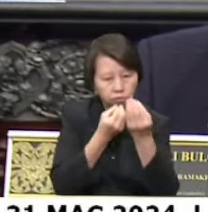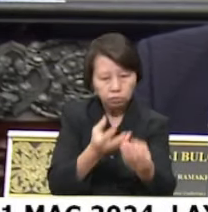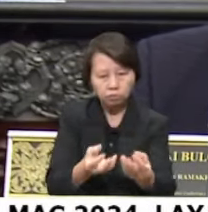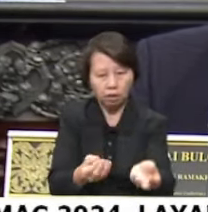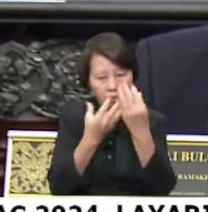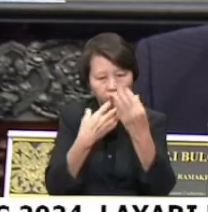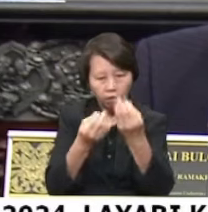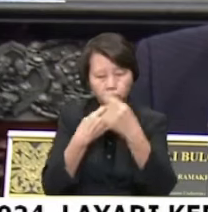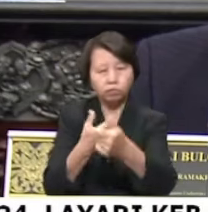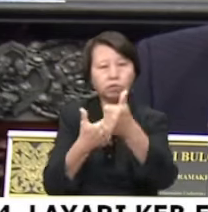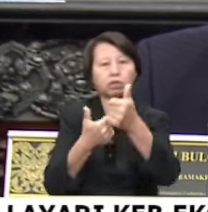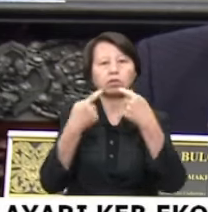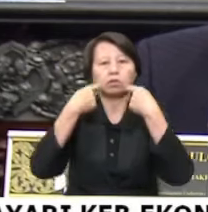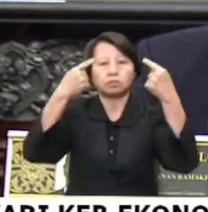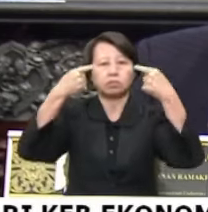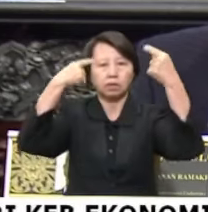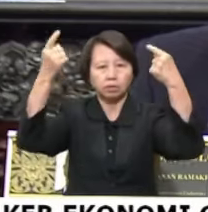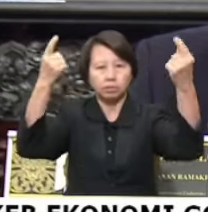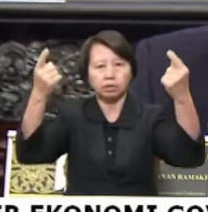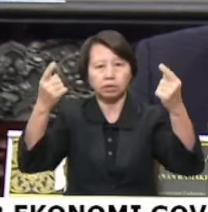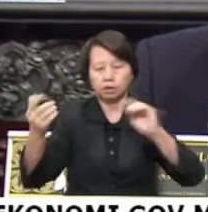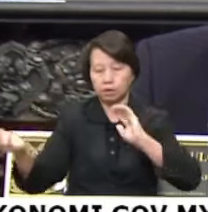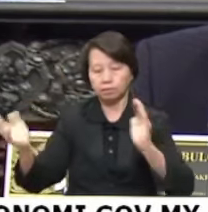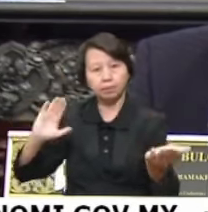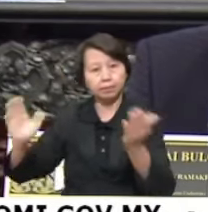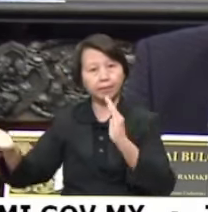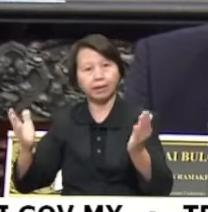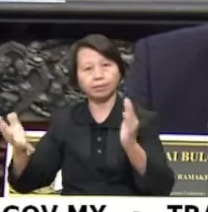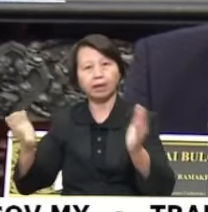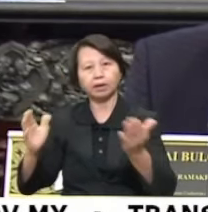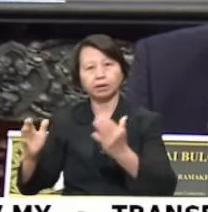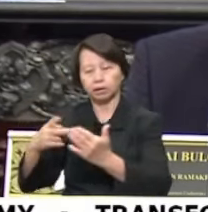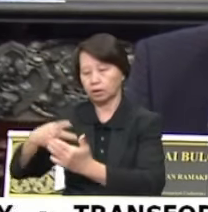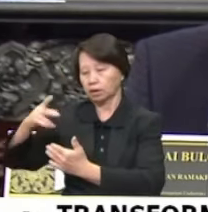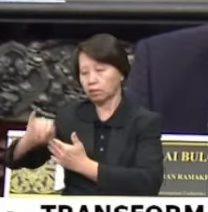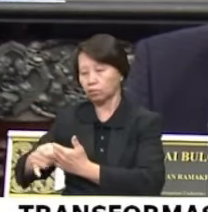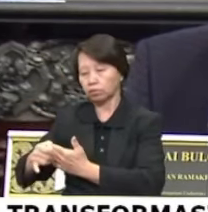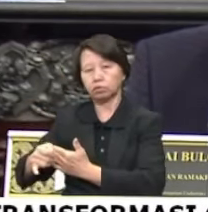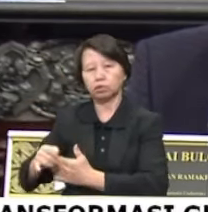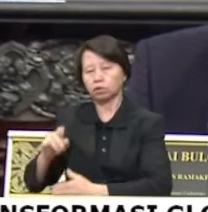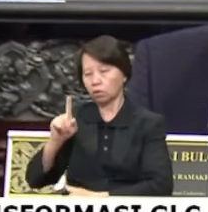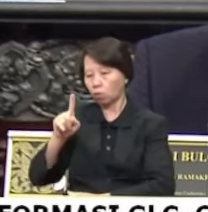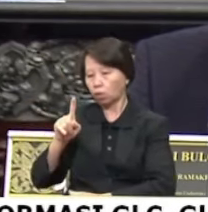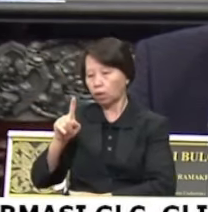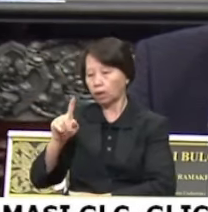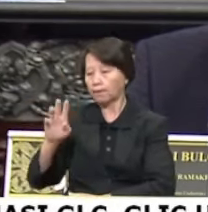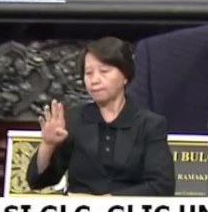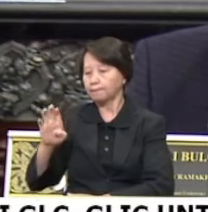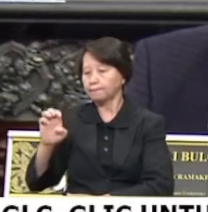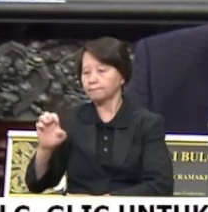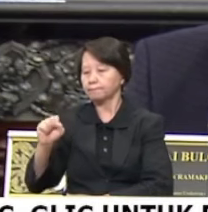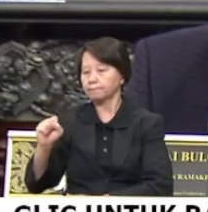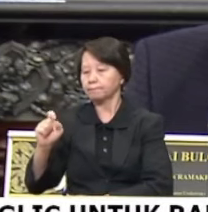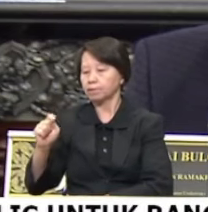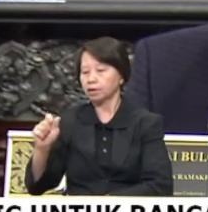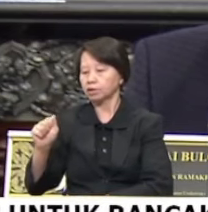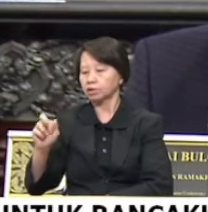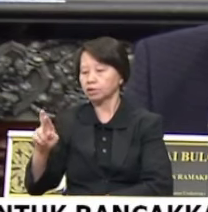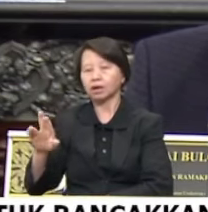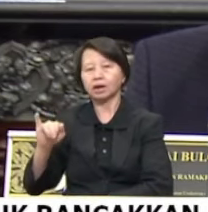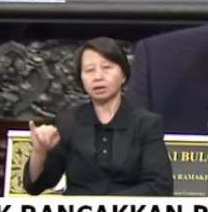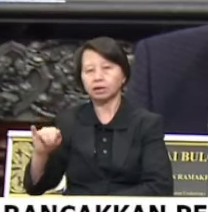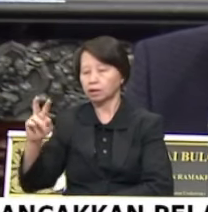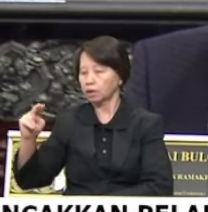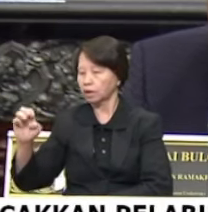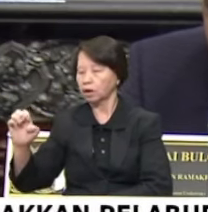berjaya. Berbanding dengan satu lagi projek yang sebelum ini, projek One Bestari Net yang telah bermula pada tahun